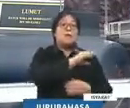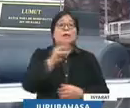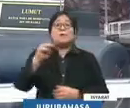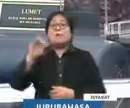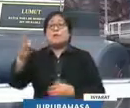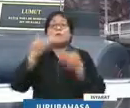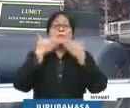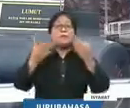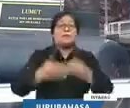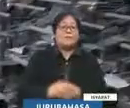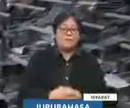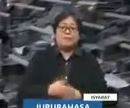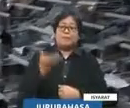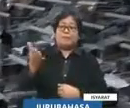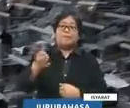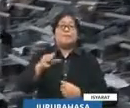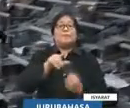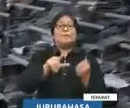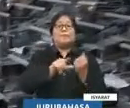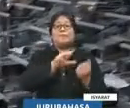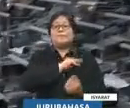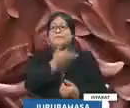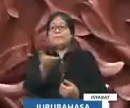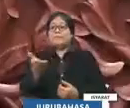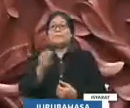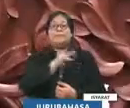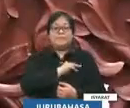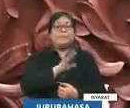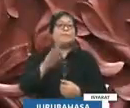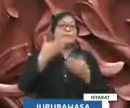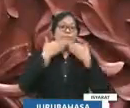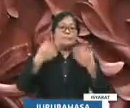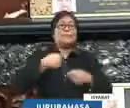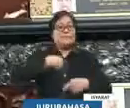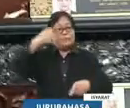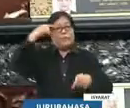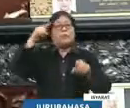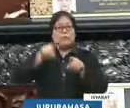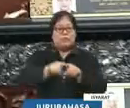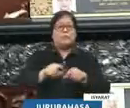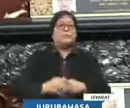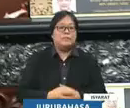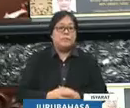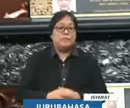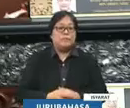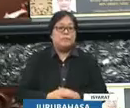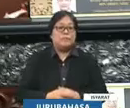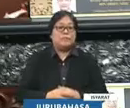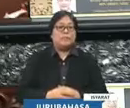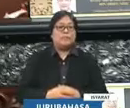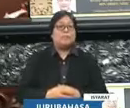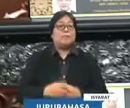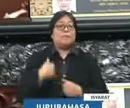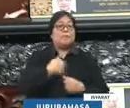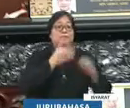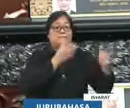keuangan Terima kasih kasih ceritanya memberi Terima kasih saya harus jujur sudah yang berombak kecil dalam